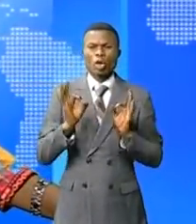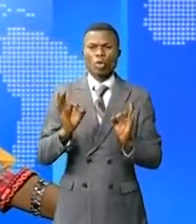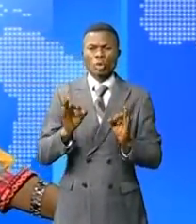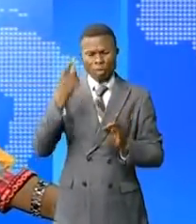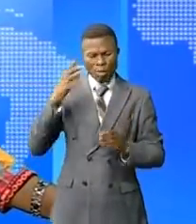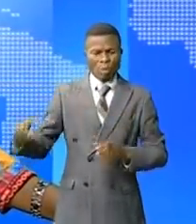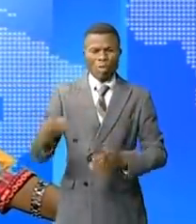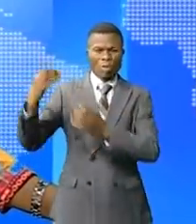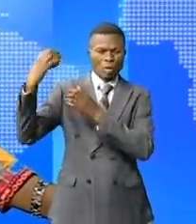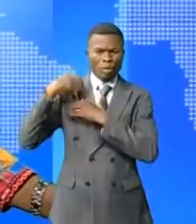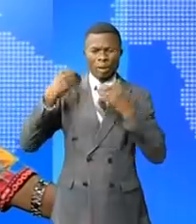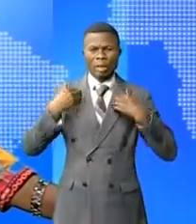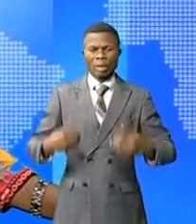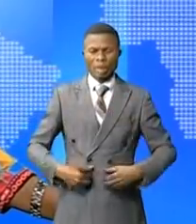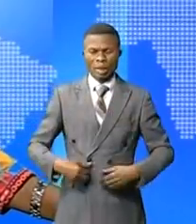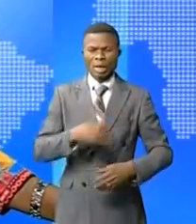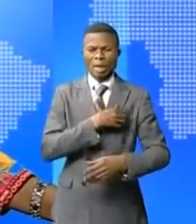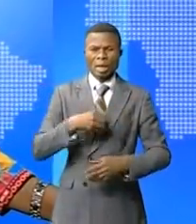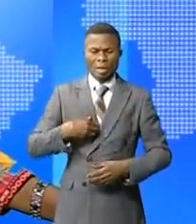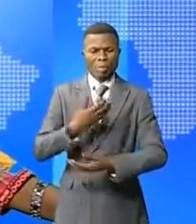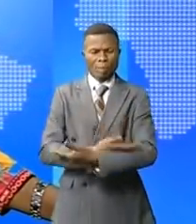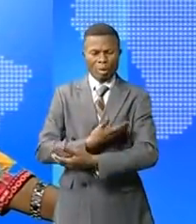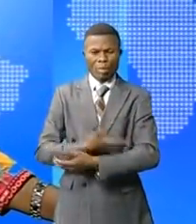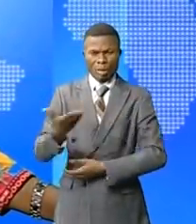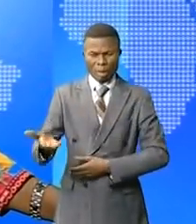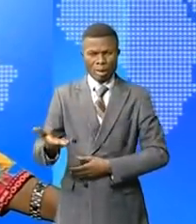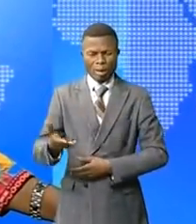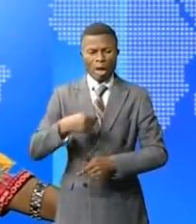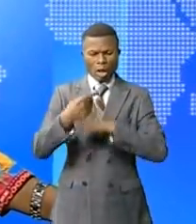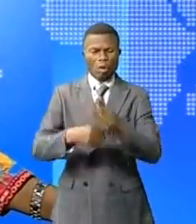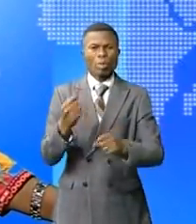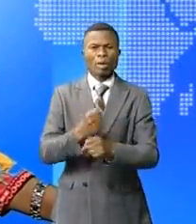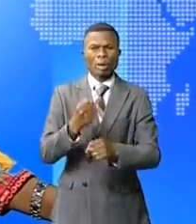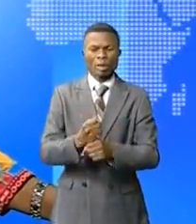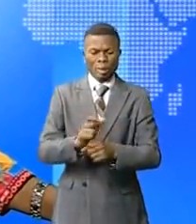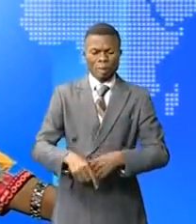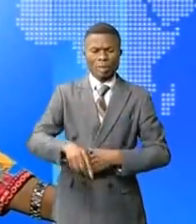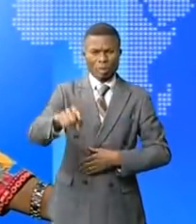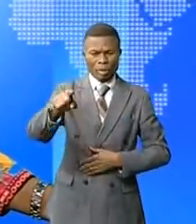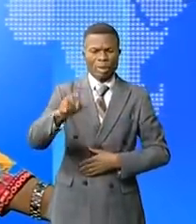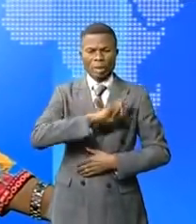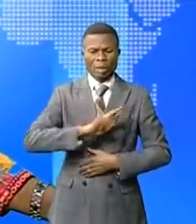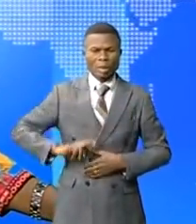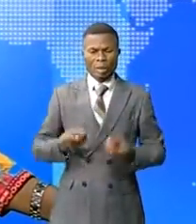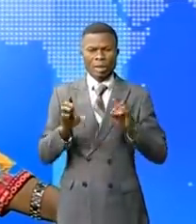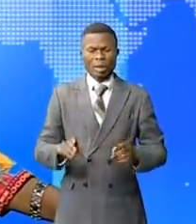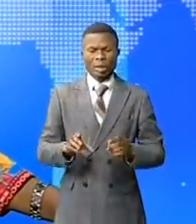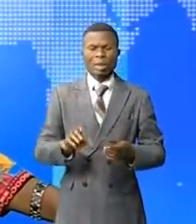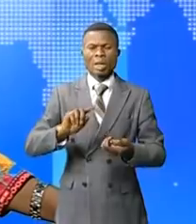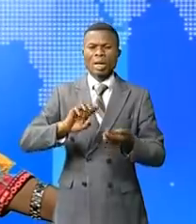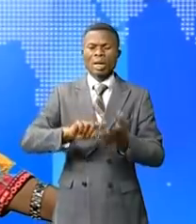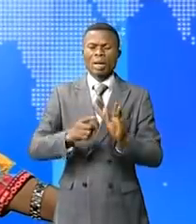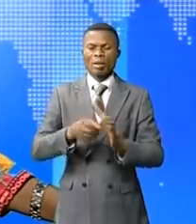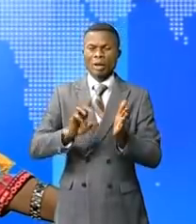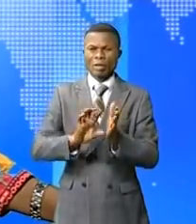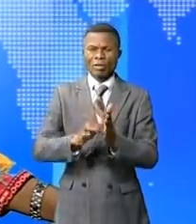en charge de la santé maternelle et infantile qui sera d'ailleurs opérationnelle dans les jours à venir en RDC. Quelques personnels médicaux